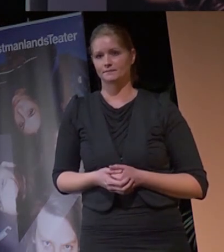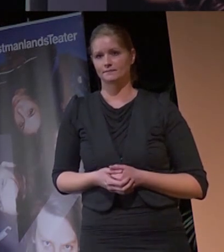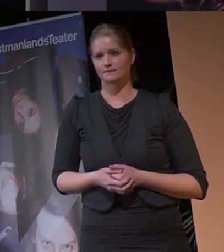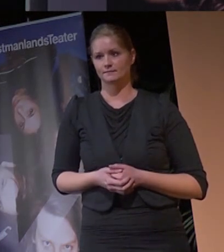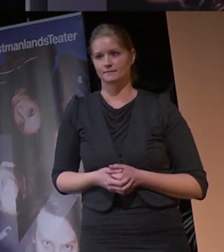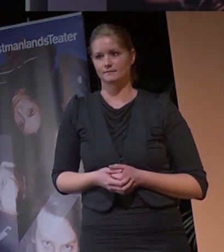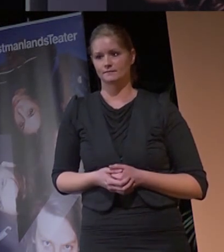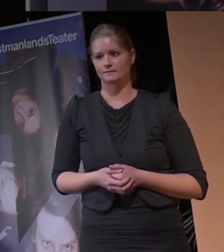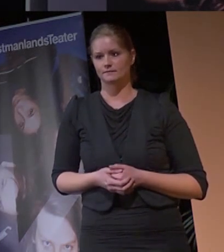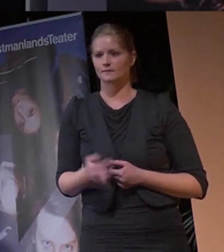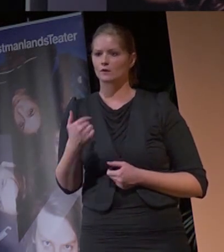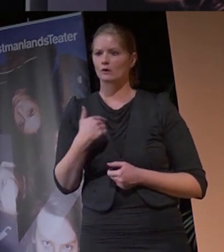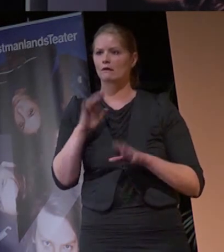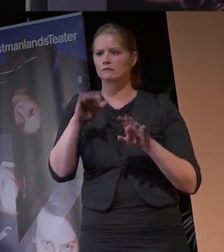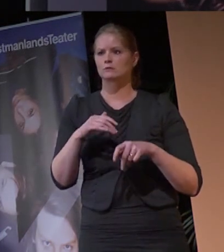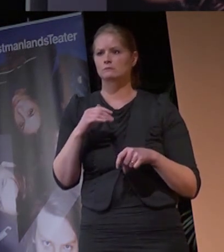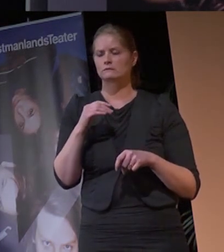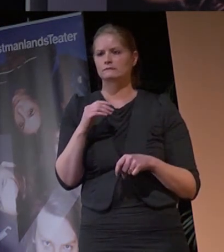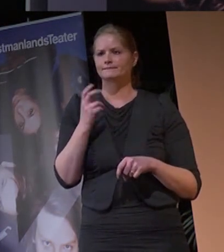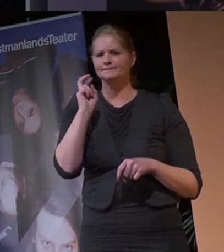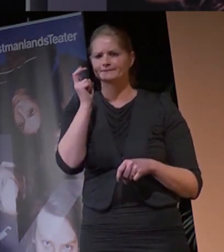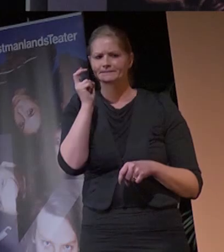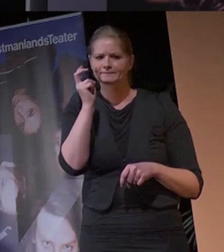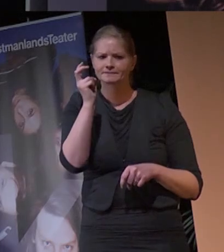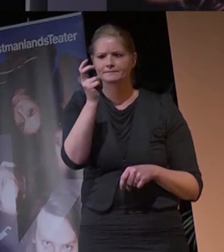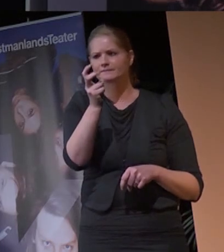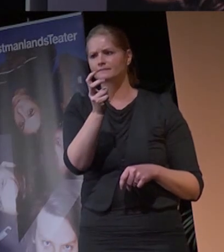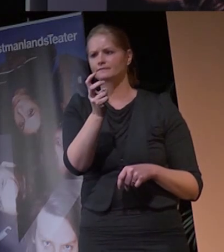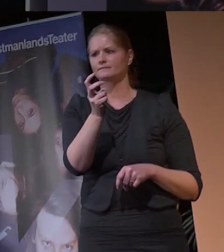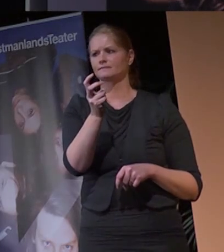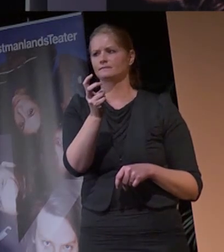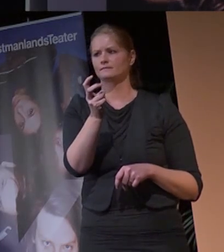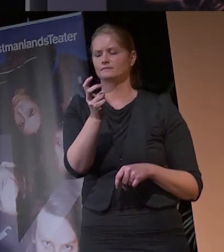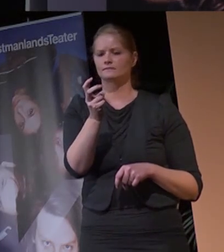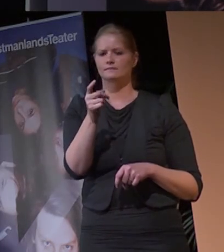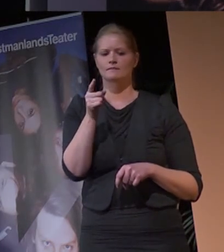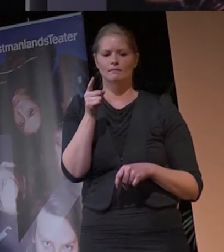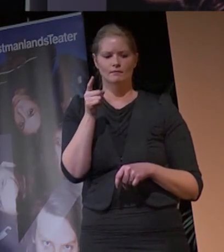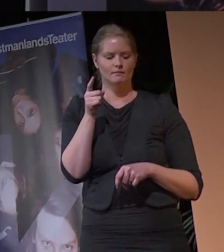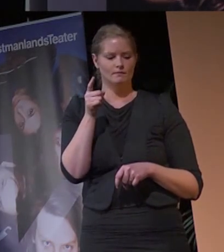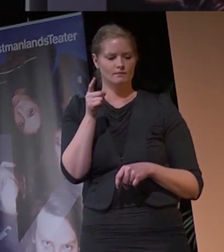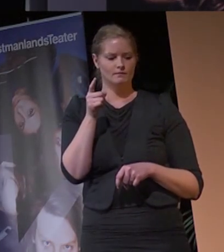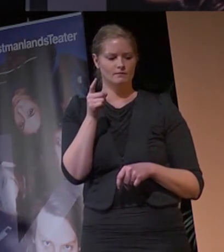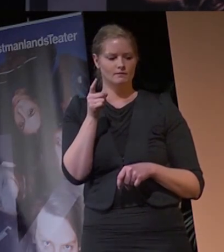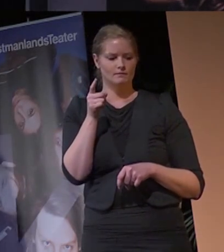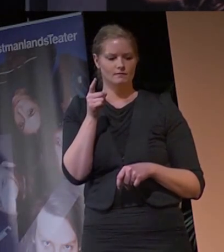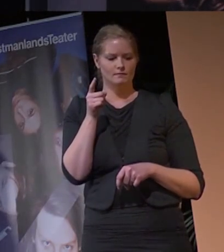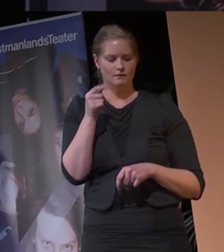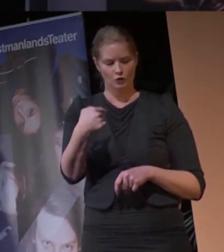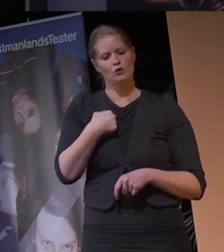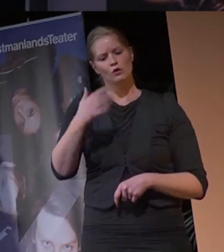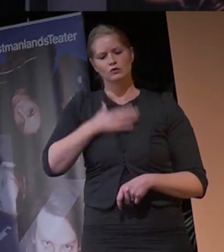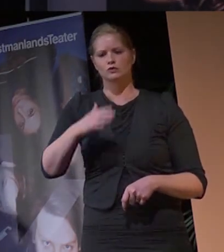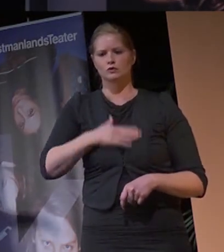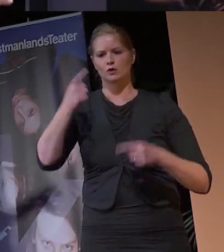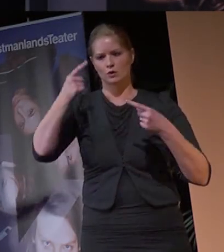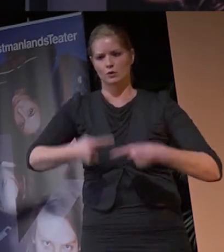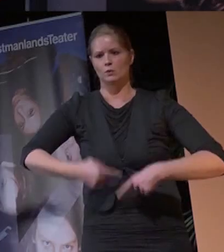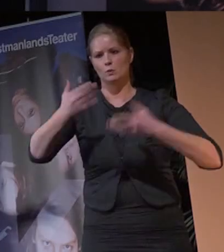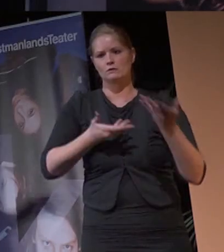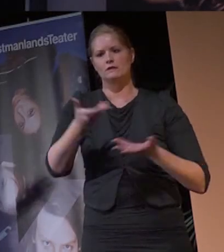Jag efterlyste inspel. För jag tycker att kultursamverkansmodellen